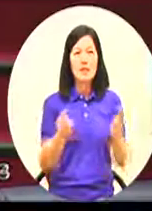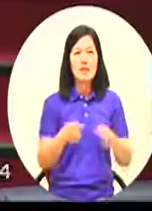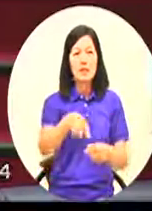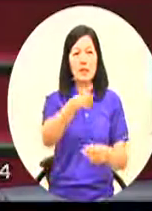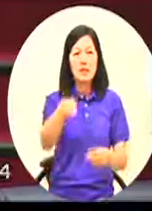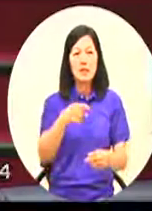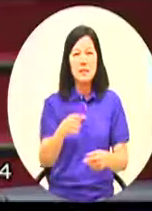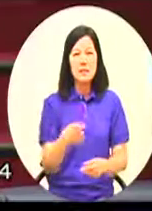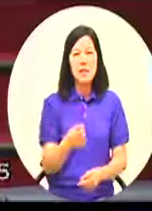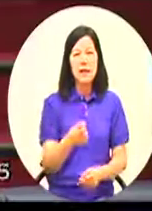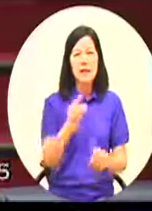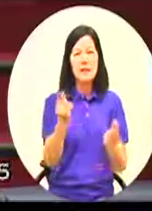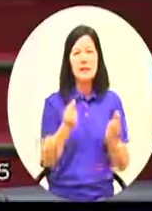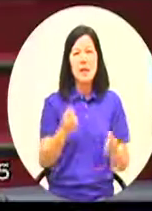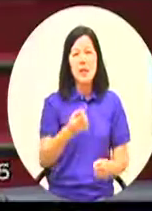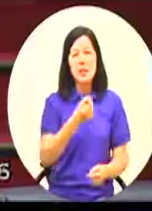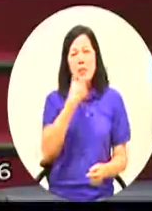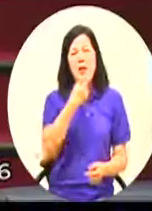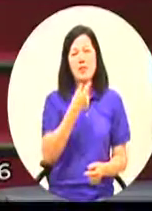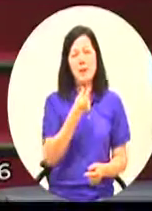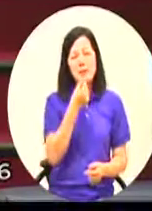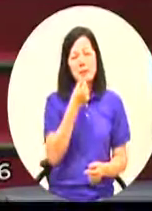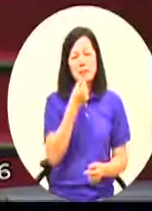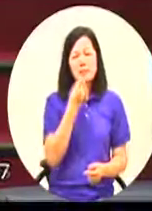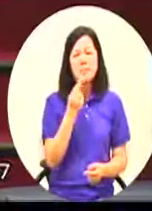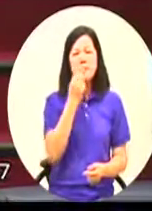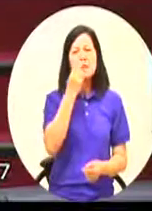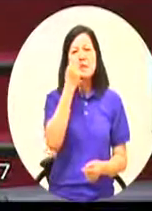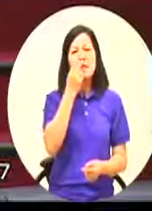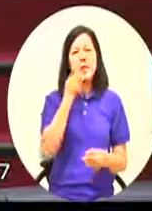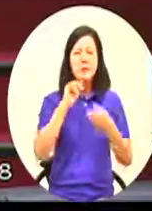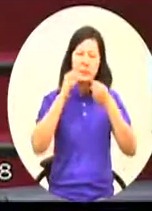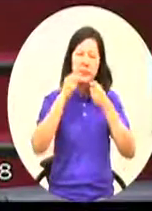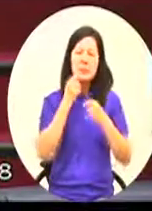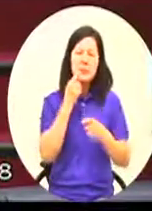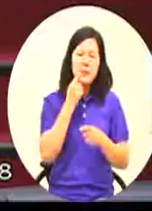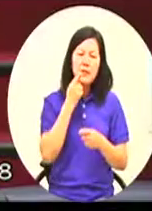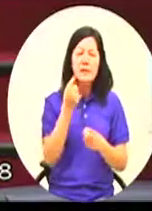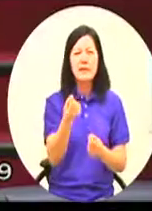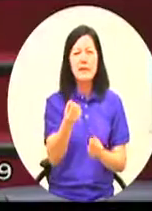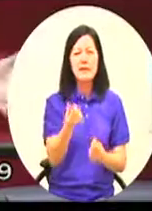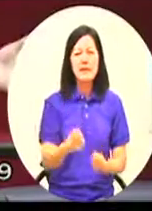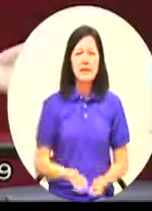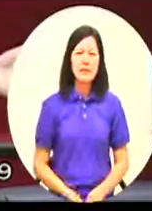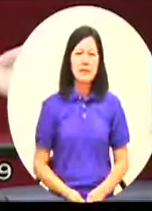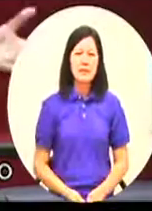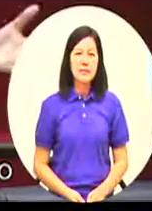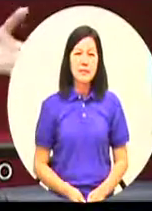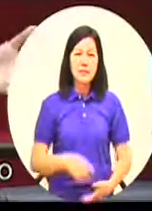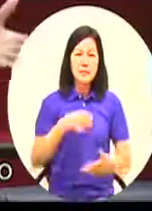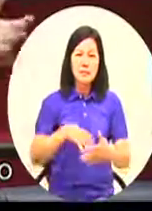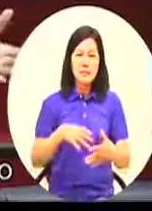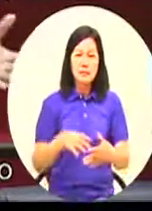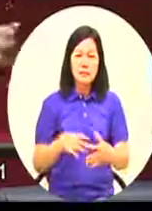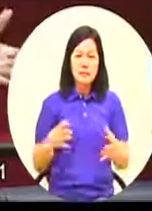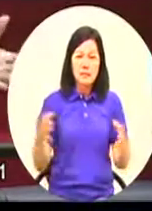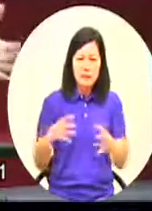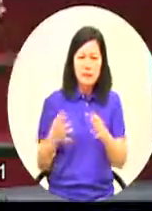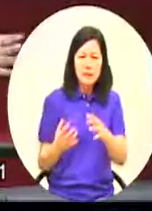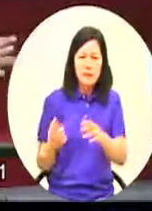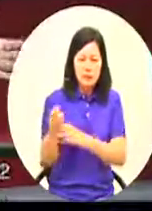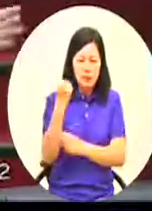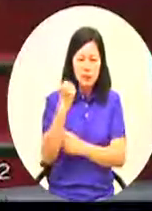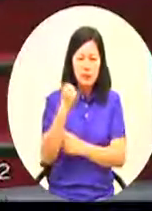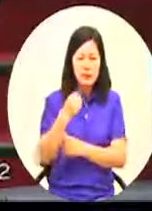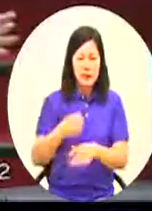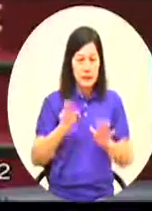粒花生的，让你舔舔那个花生的糖果的味道而已。集中火力嘛，让我们知道今年的预算